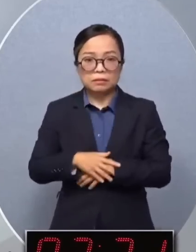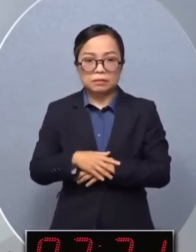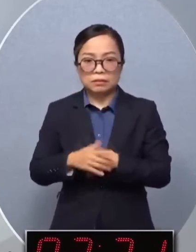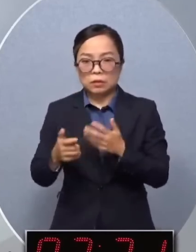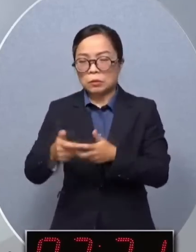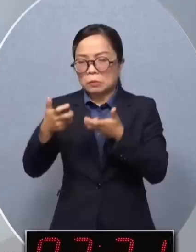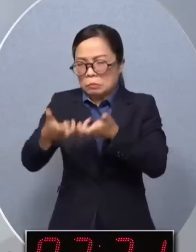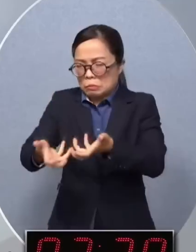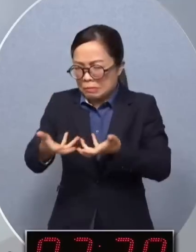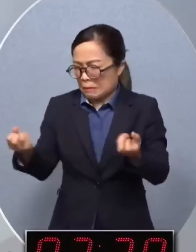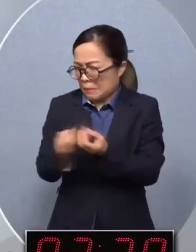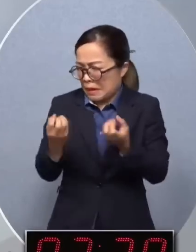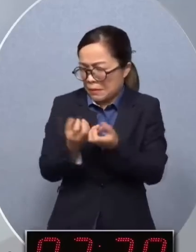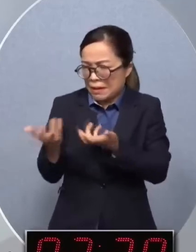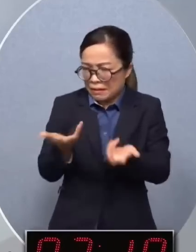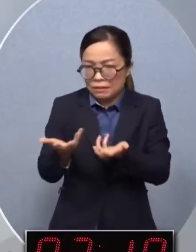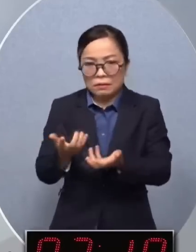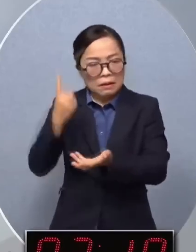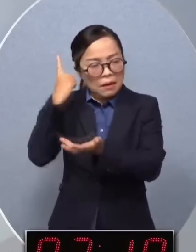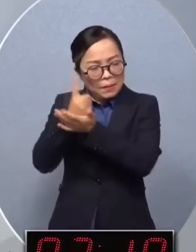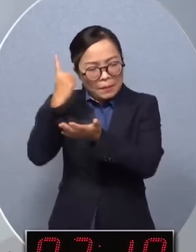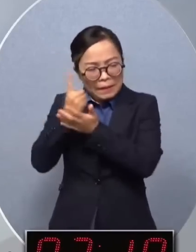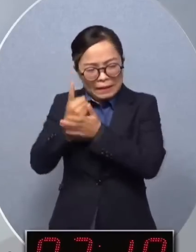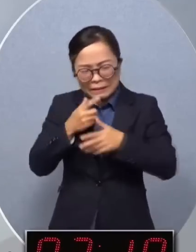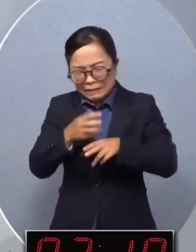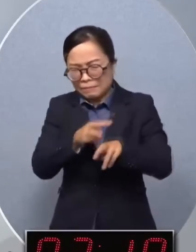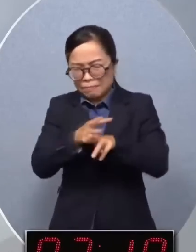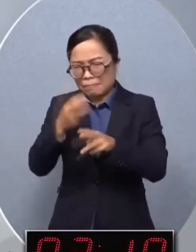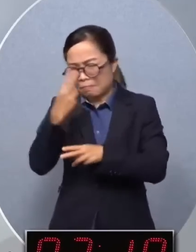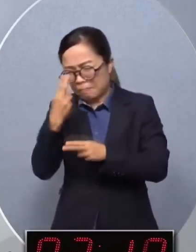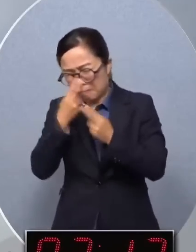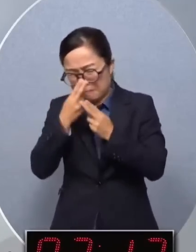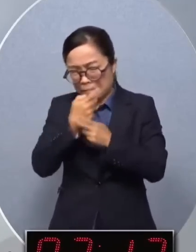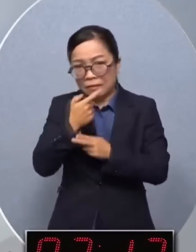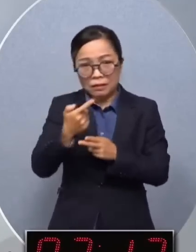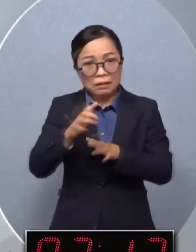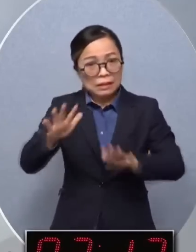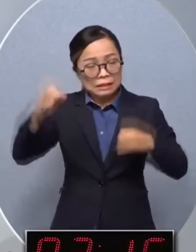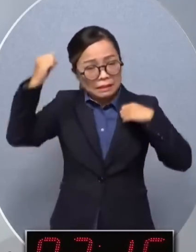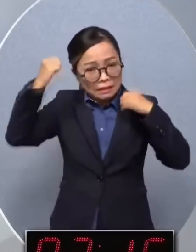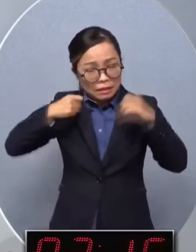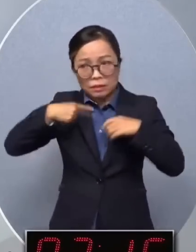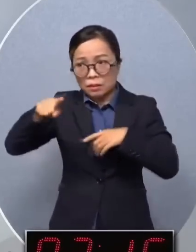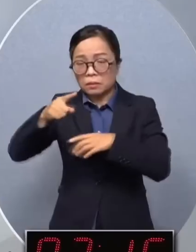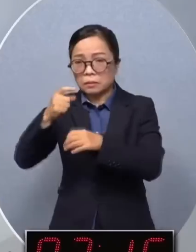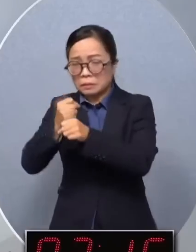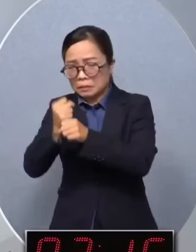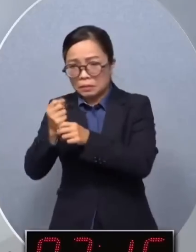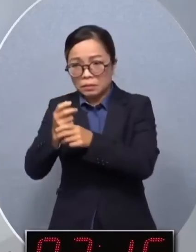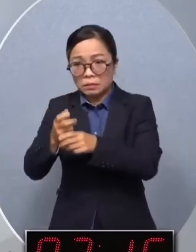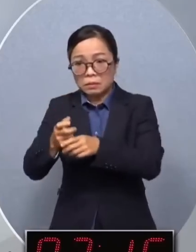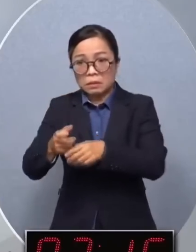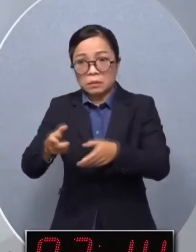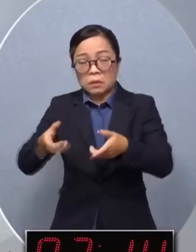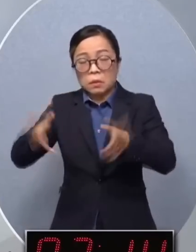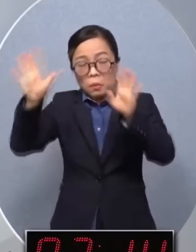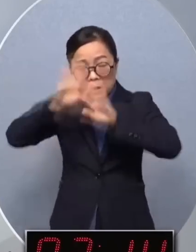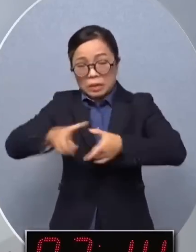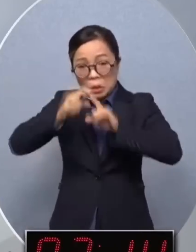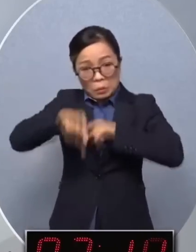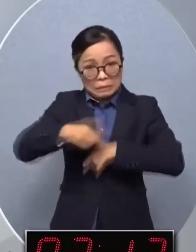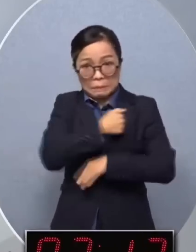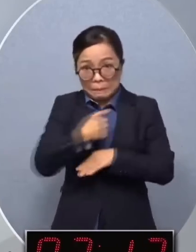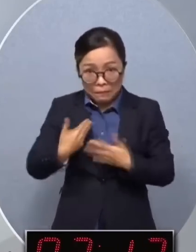重大刑案，每天出生入死。今天早上出了一个勤务，能不能回来？没有人告